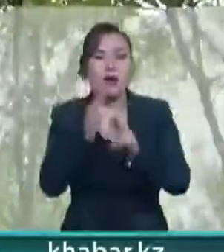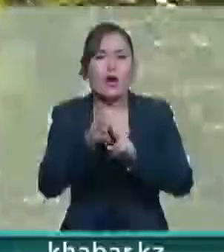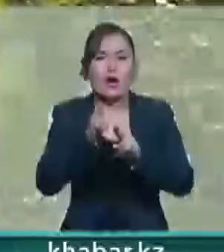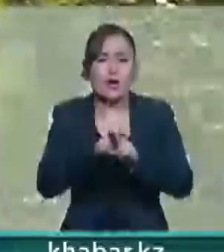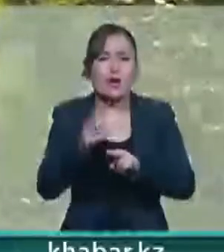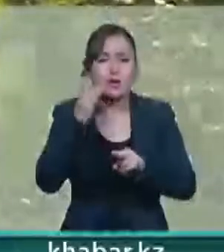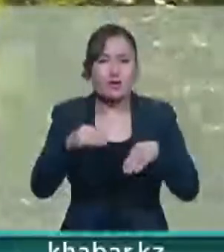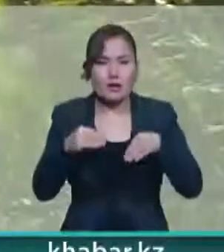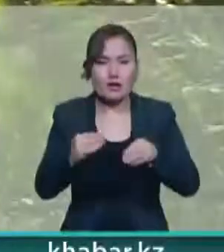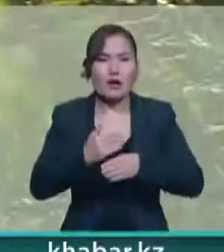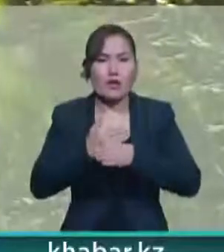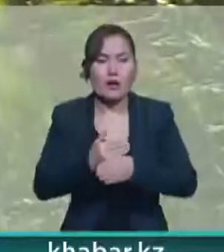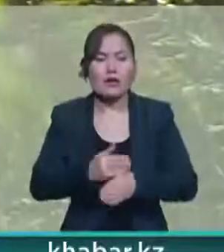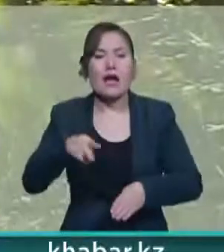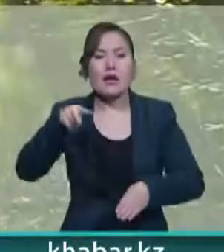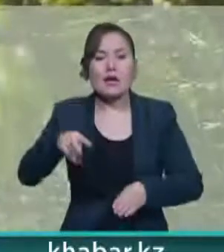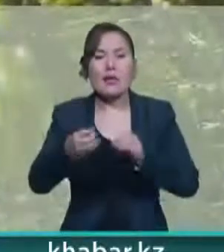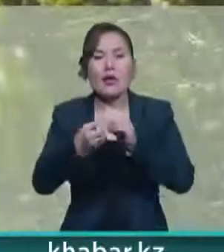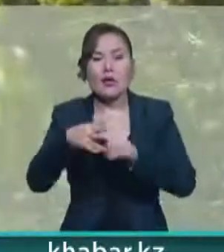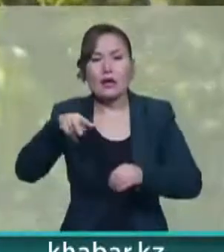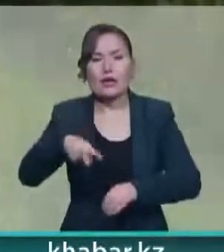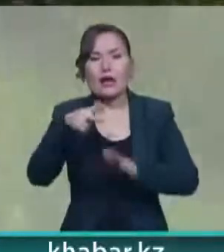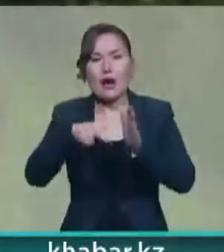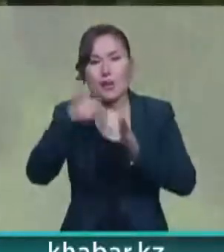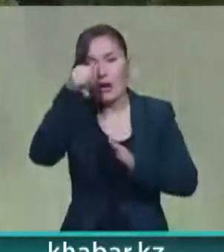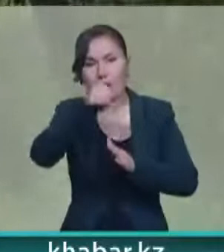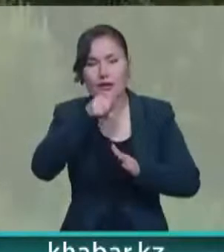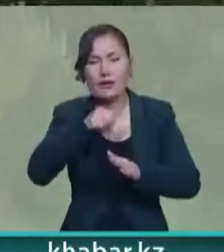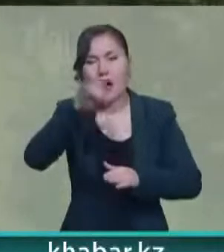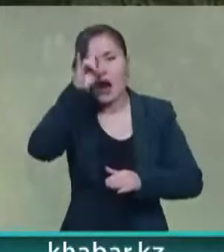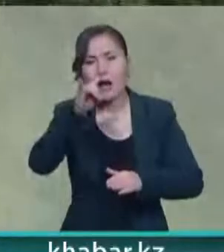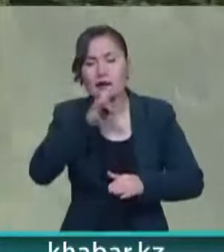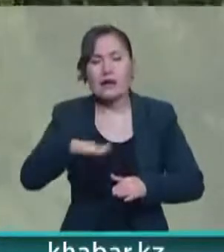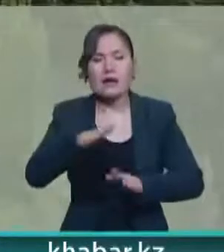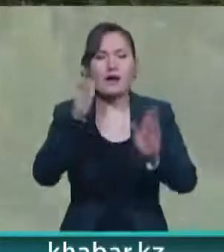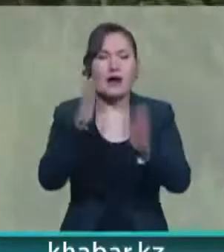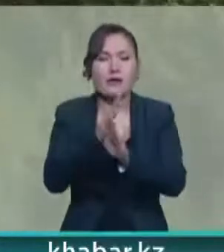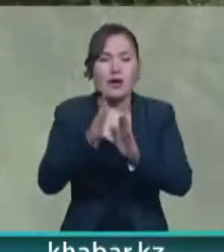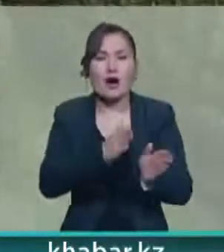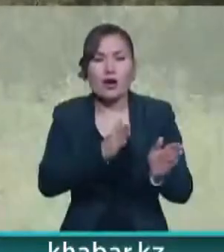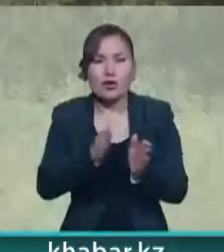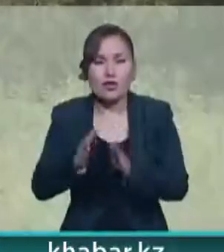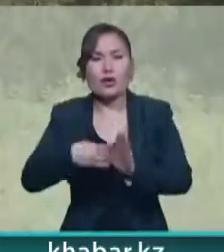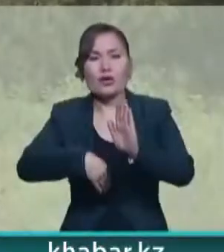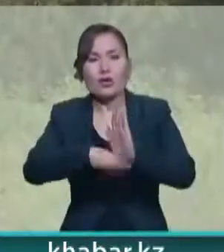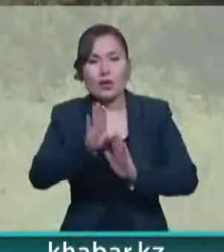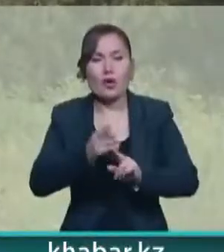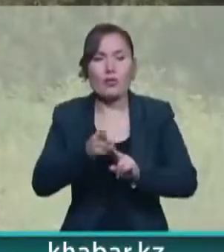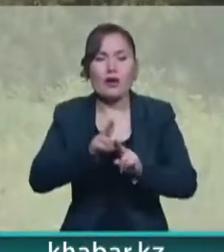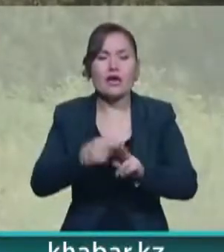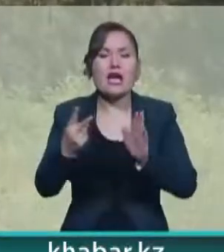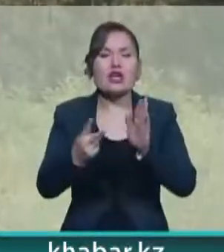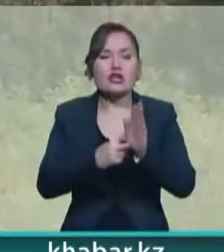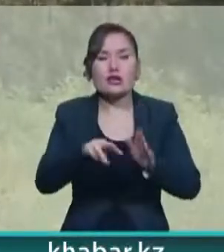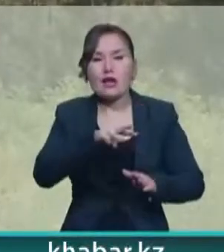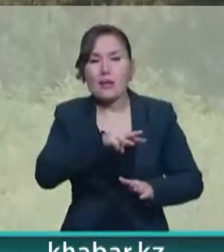де қолдап жүреді. Мысалы, 2015-2018 жылдары еліміздің экологиялық тұрақтылығын қамтамасыз етуге 7